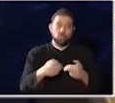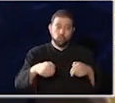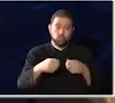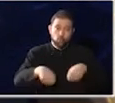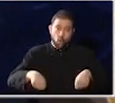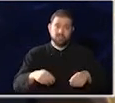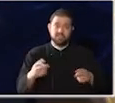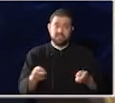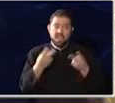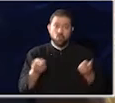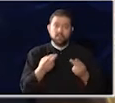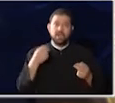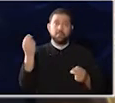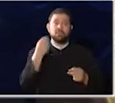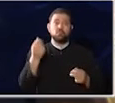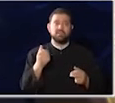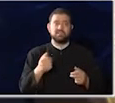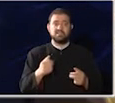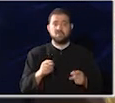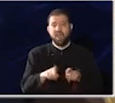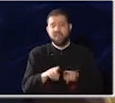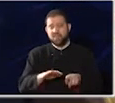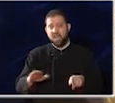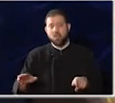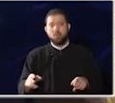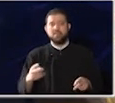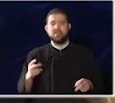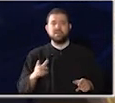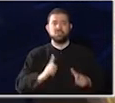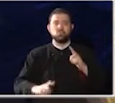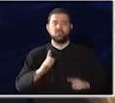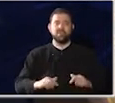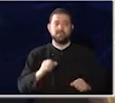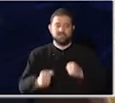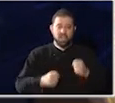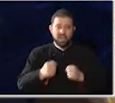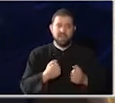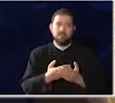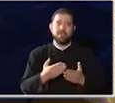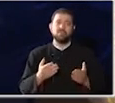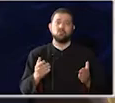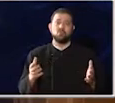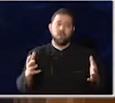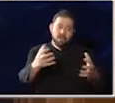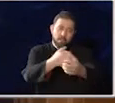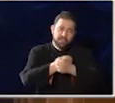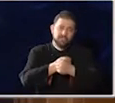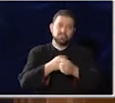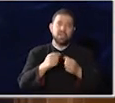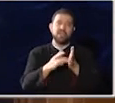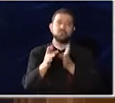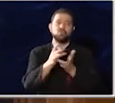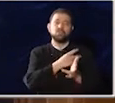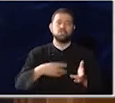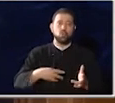de Dumnezeu, căutăm pe Dumnezeu atunci când, ca niște copii, suferim și alergăm spre brațele Părintelui nostru. Despre ce fel de